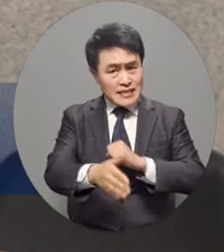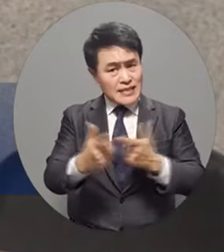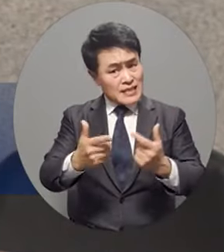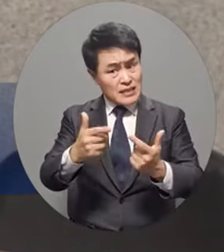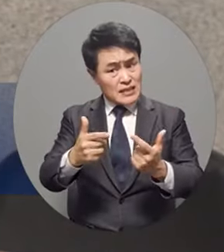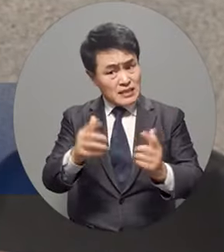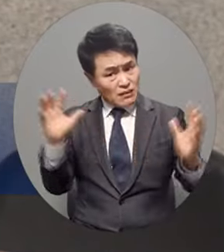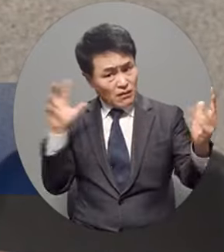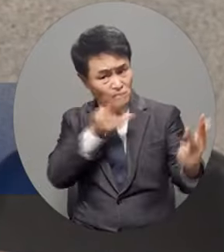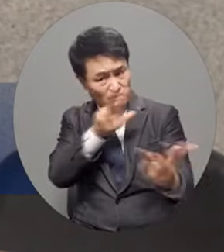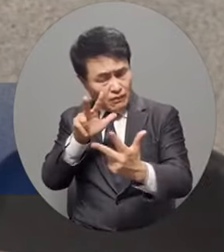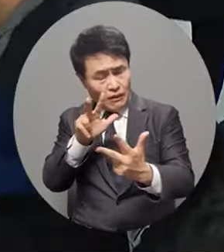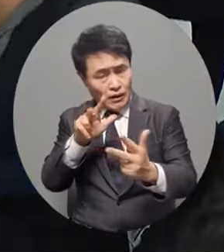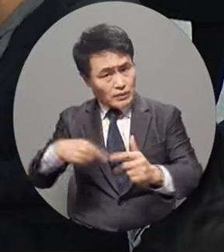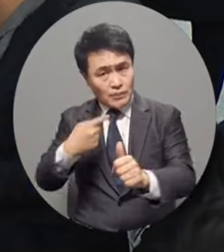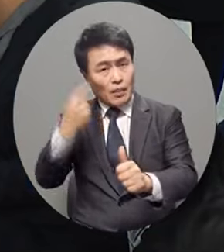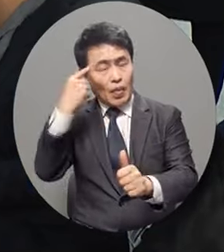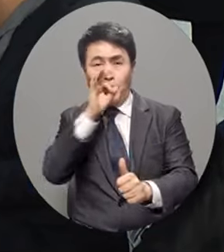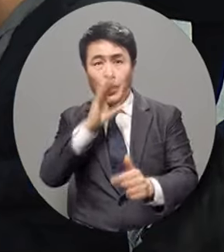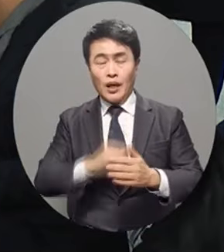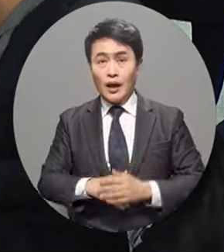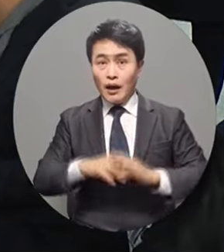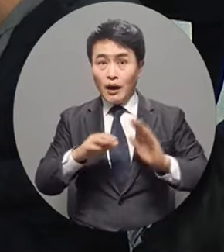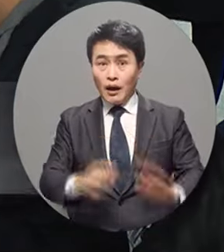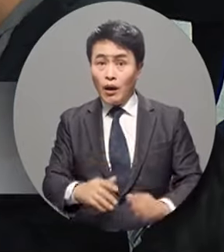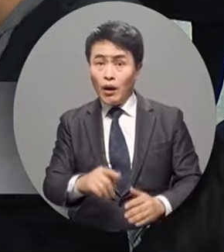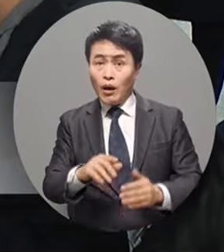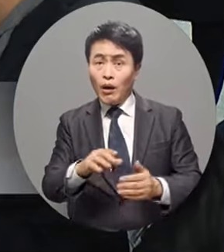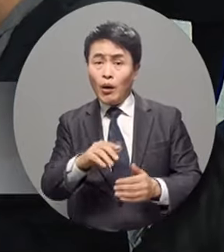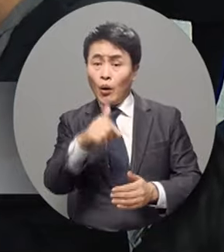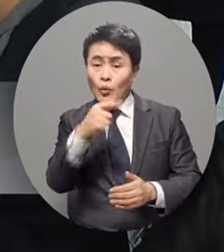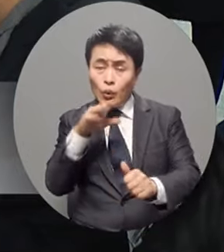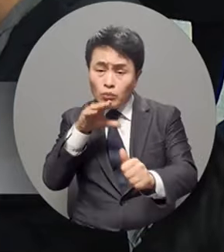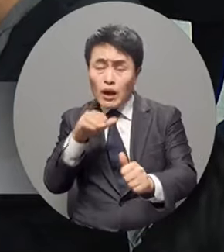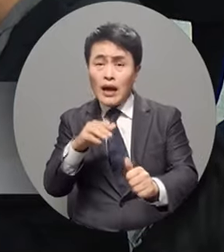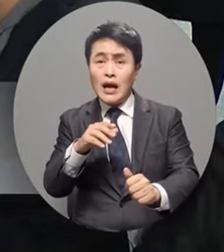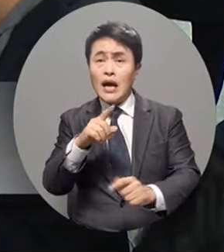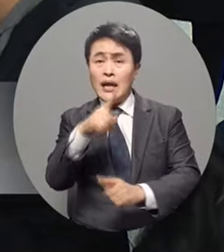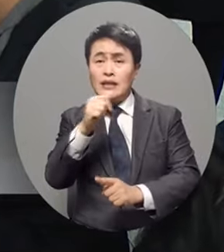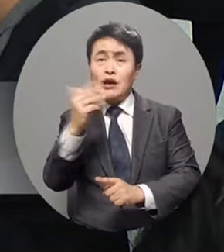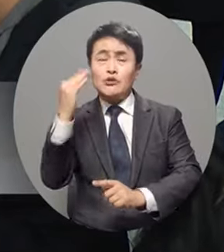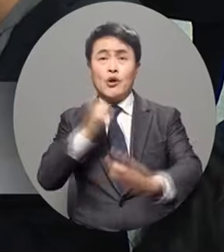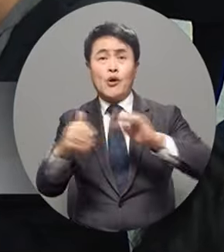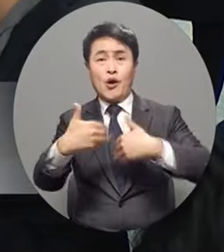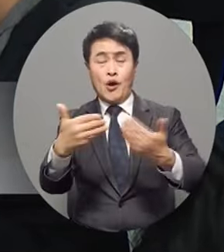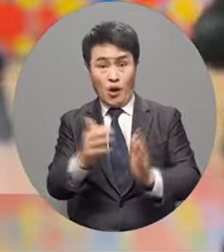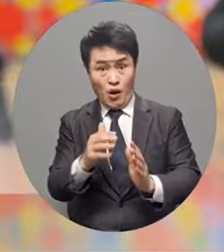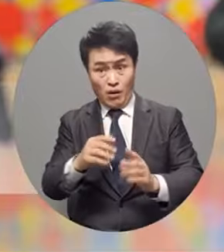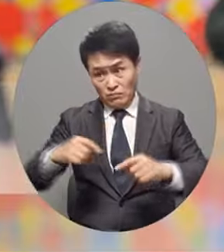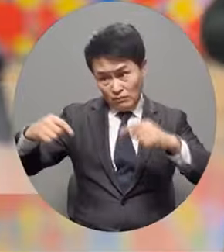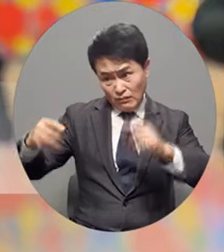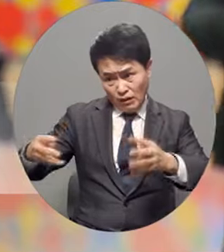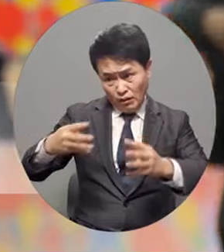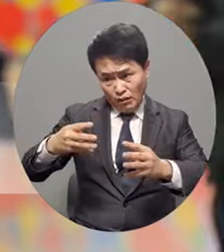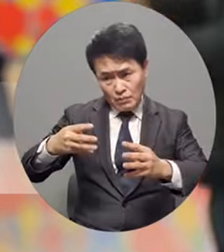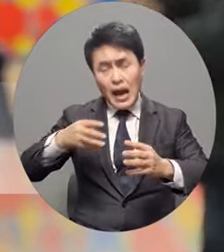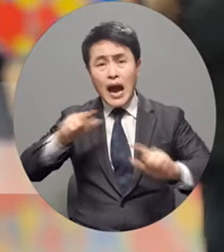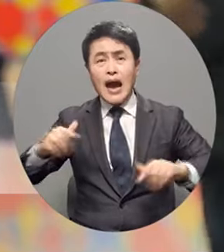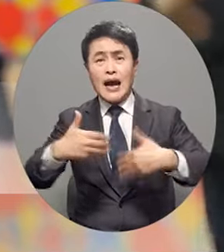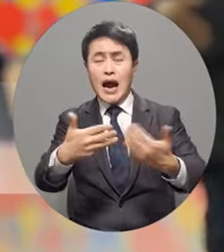결사체에는 참여하고 싶은 생각이 없습니다. 녹화 방송을 앞둔 이낙연 전 대표와의 대담에서 타협할 수 없을 정도는